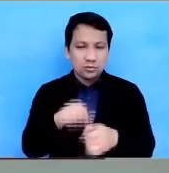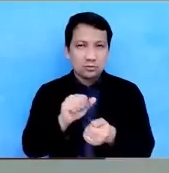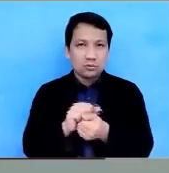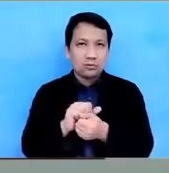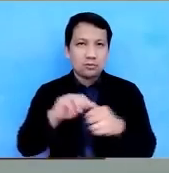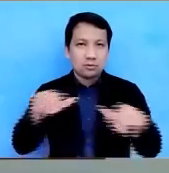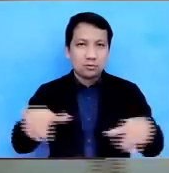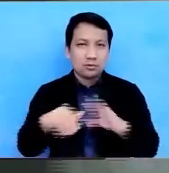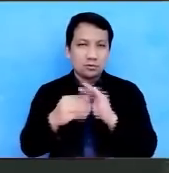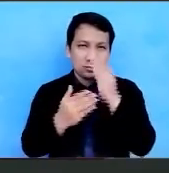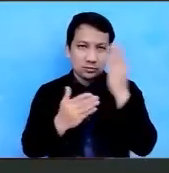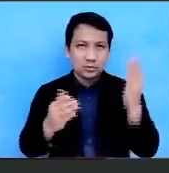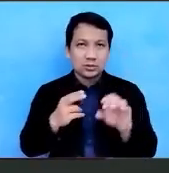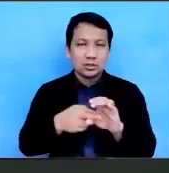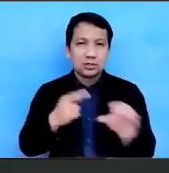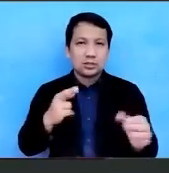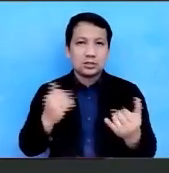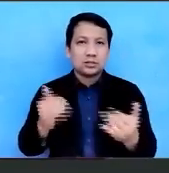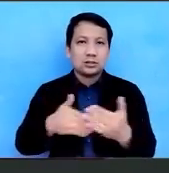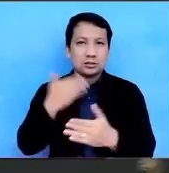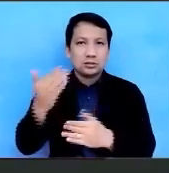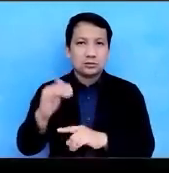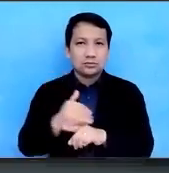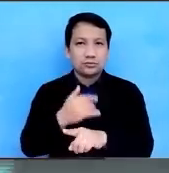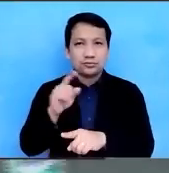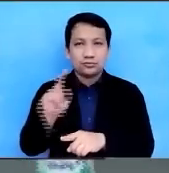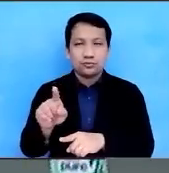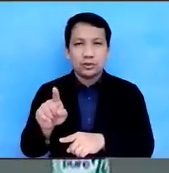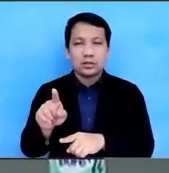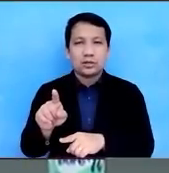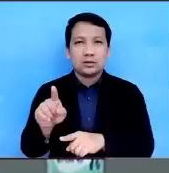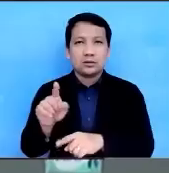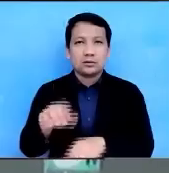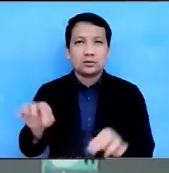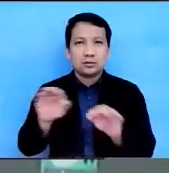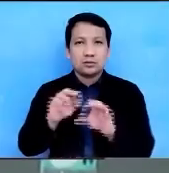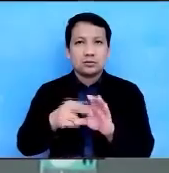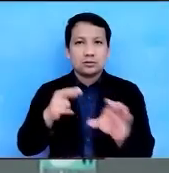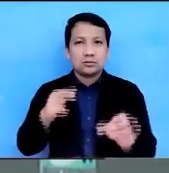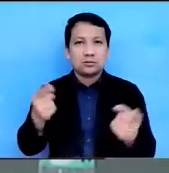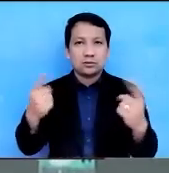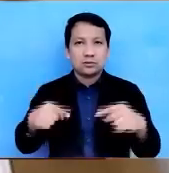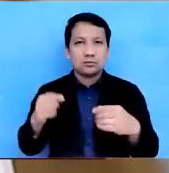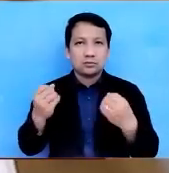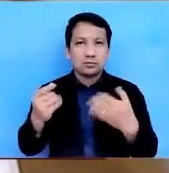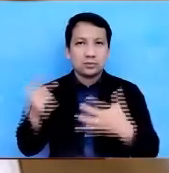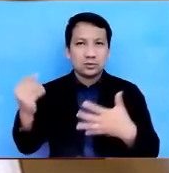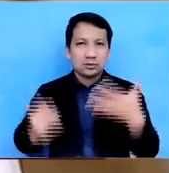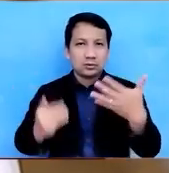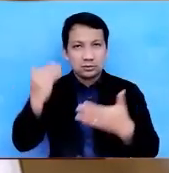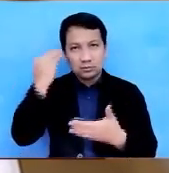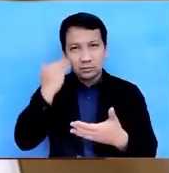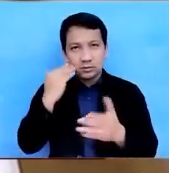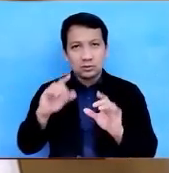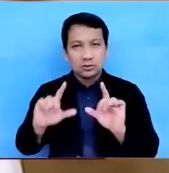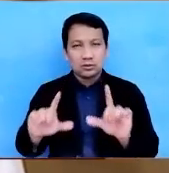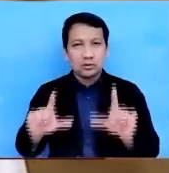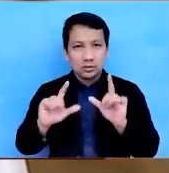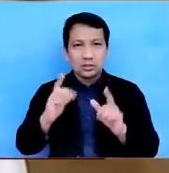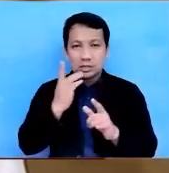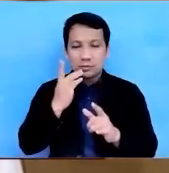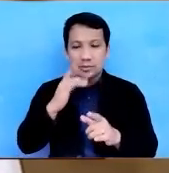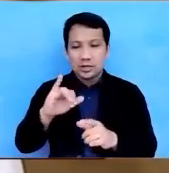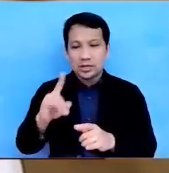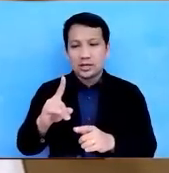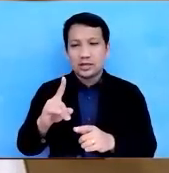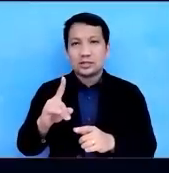Epektibo ang resignation sa darating na June 1. Nangyari ang pagbitiw ni Tugade sa gitna ng kakulangan sa plaka at plastic cards ng